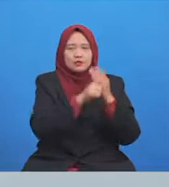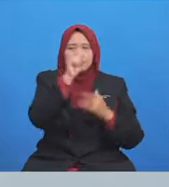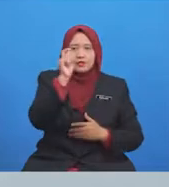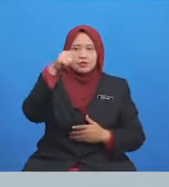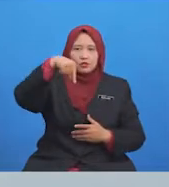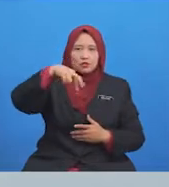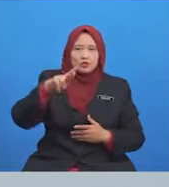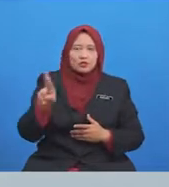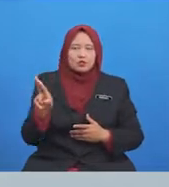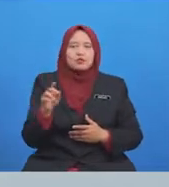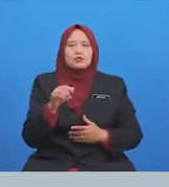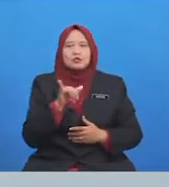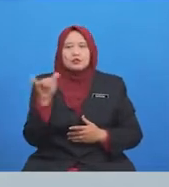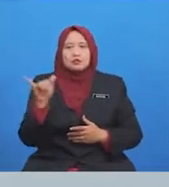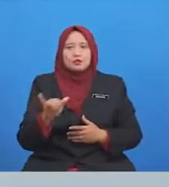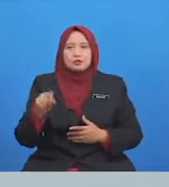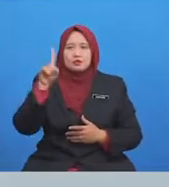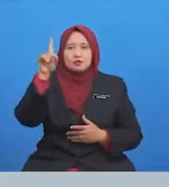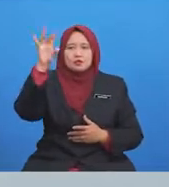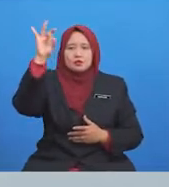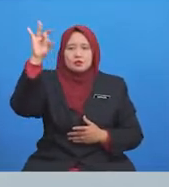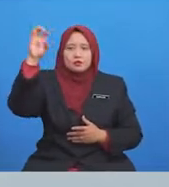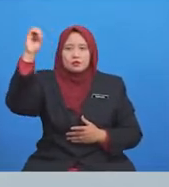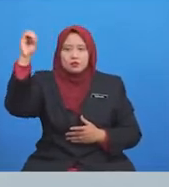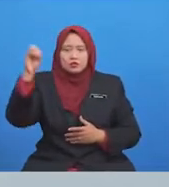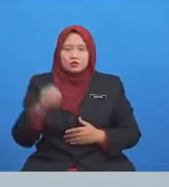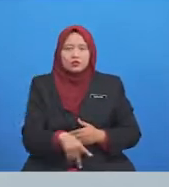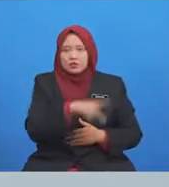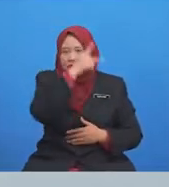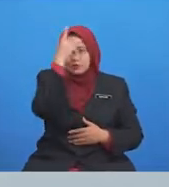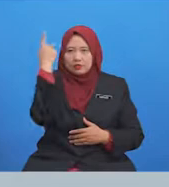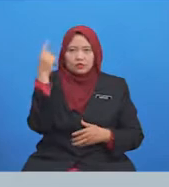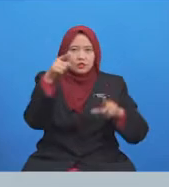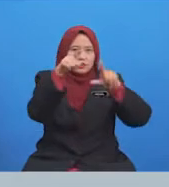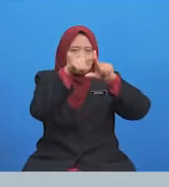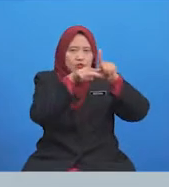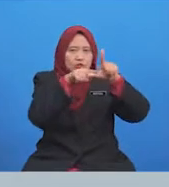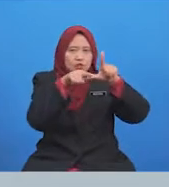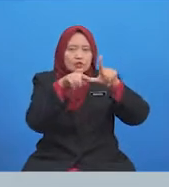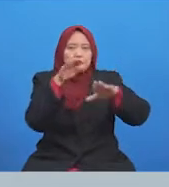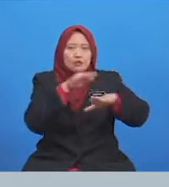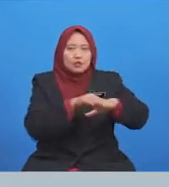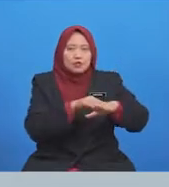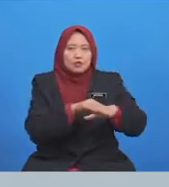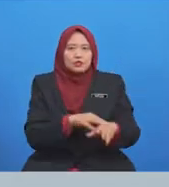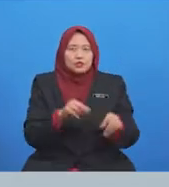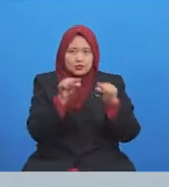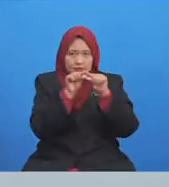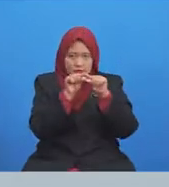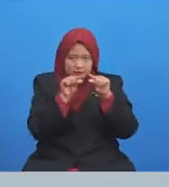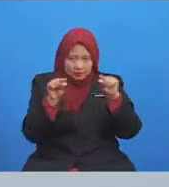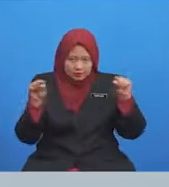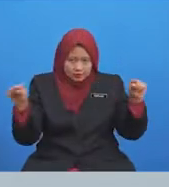ialah 180 darjah kerana sudut-sudut ini berada pada satu